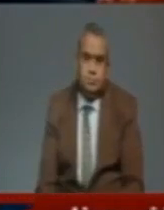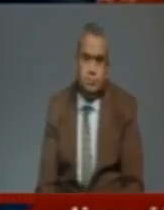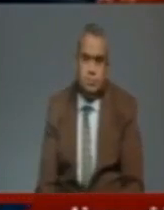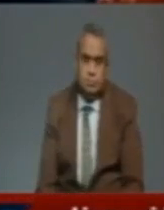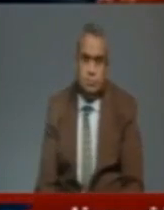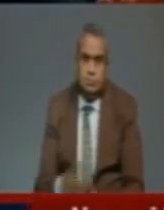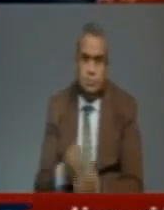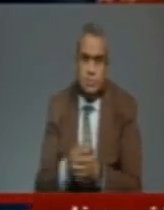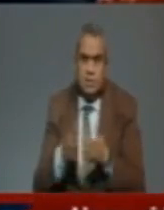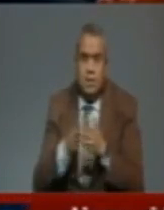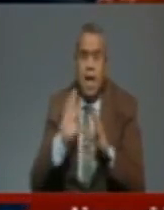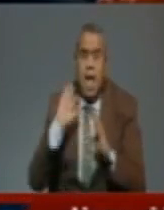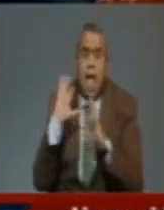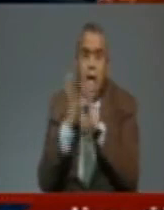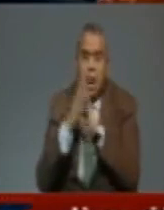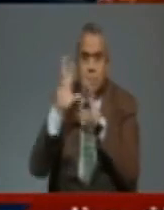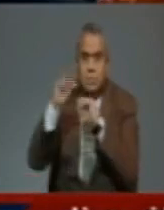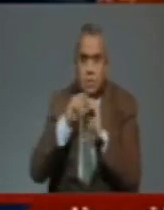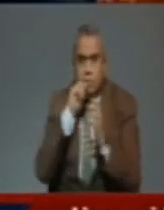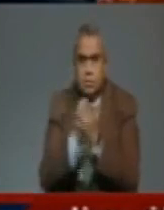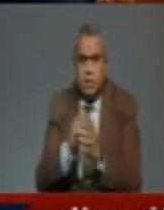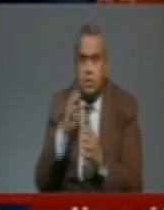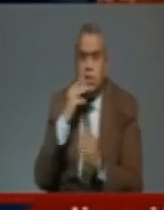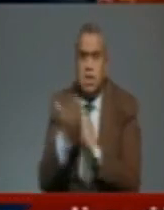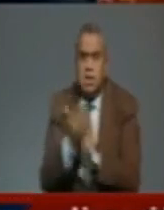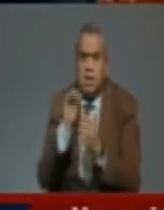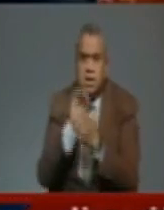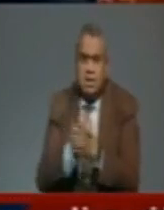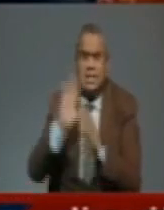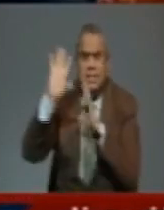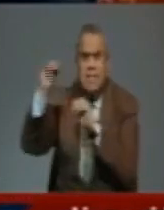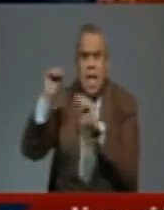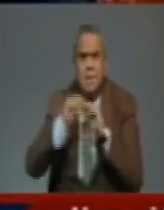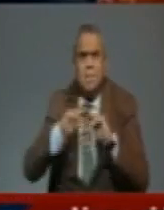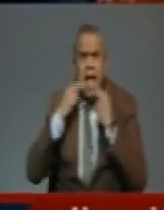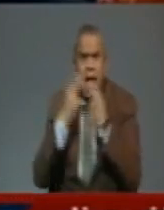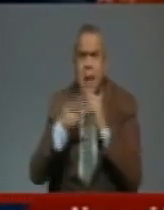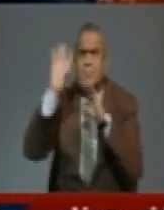المراين في العالم، وتدي له نفس الاشتراطات اللي هو بيشوفها في اي دوله تانية.